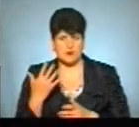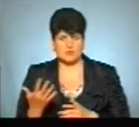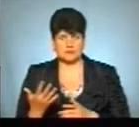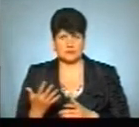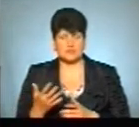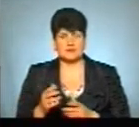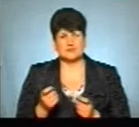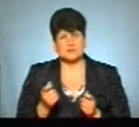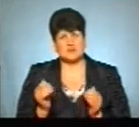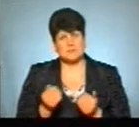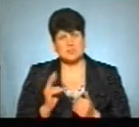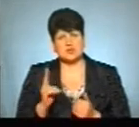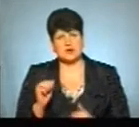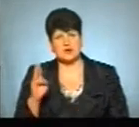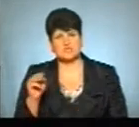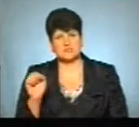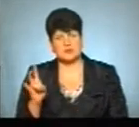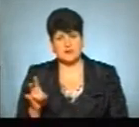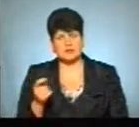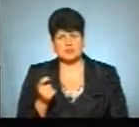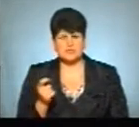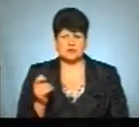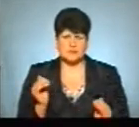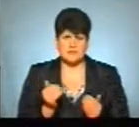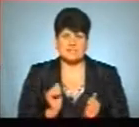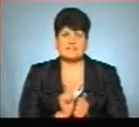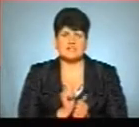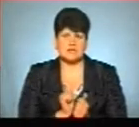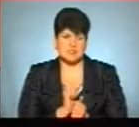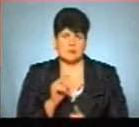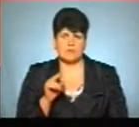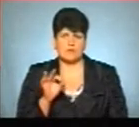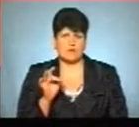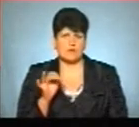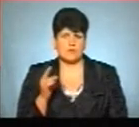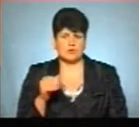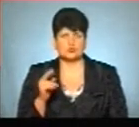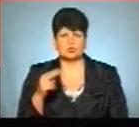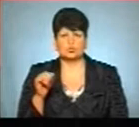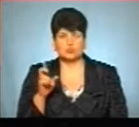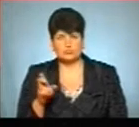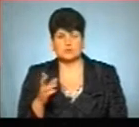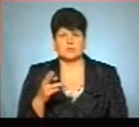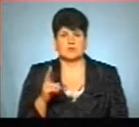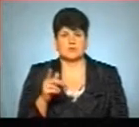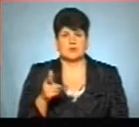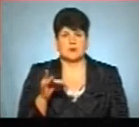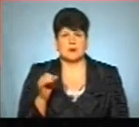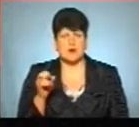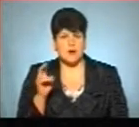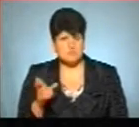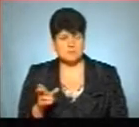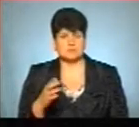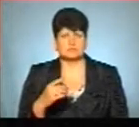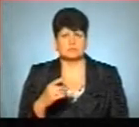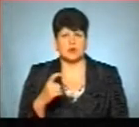Меншою мірою каштани, ну і ще меншою мірою тверді породи, такі як, наприклад, дуб, граб, хвойні дерева досить